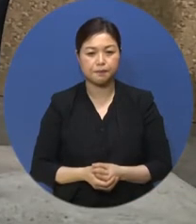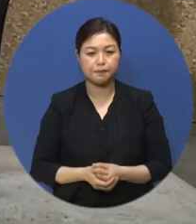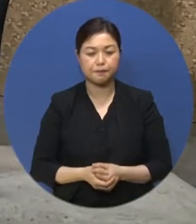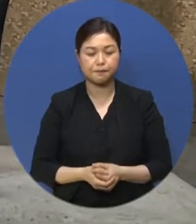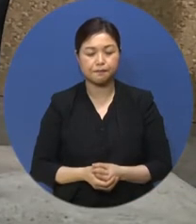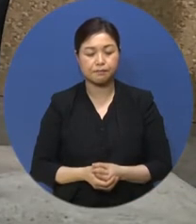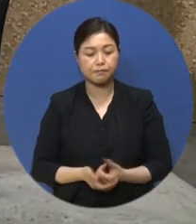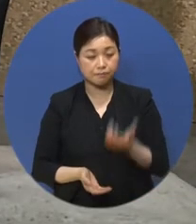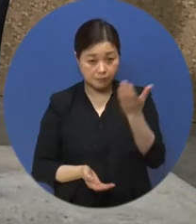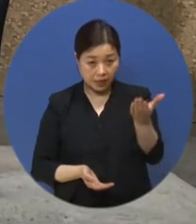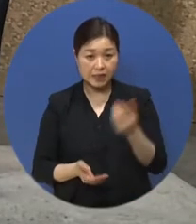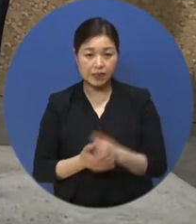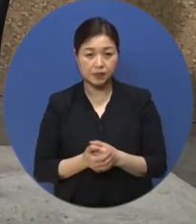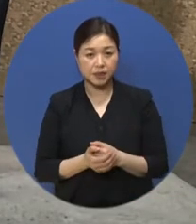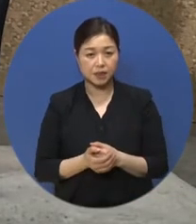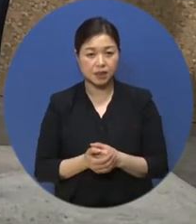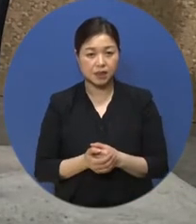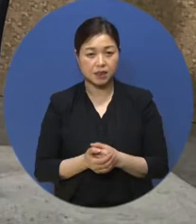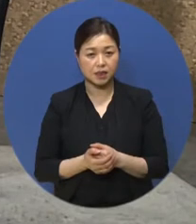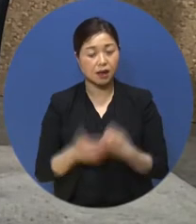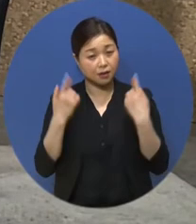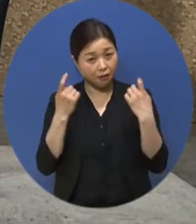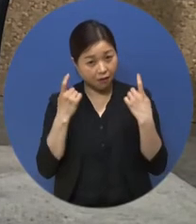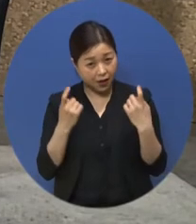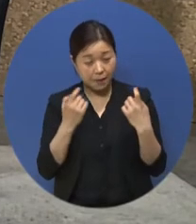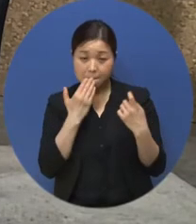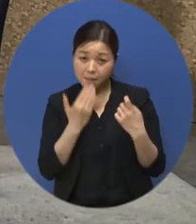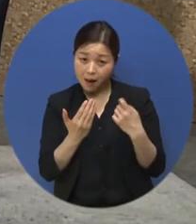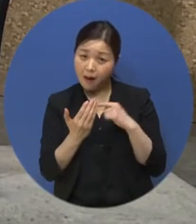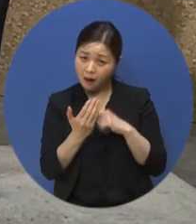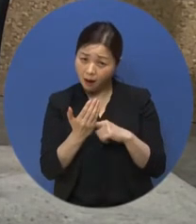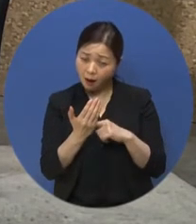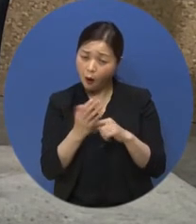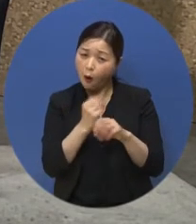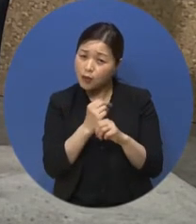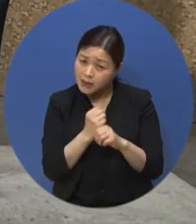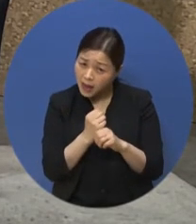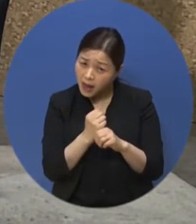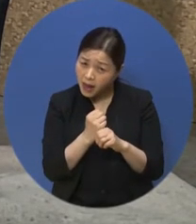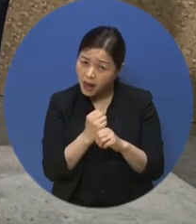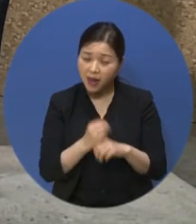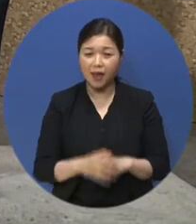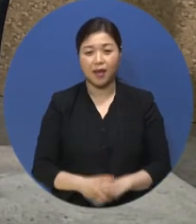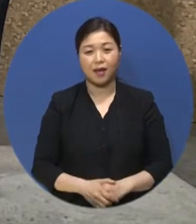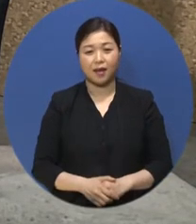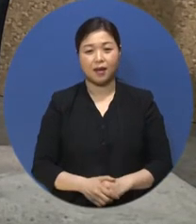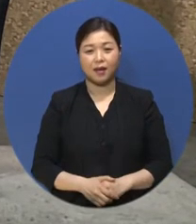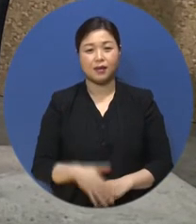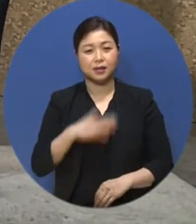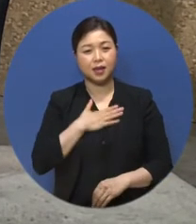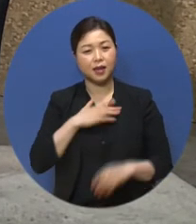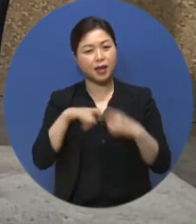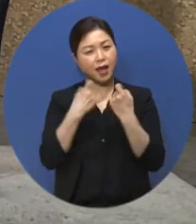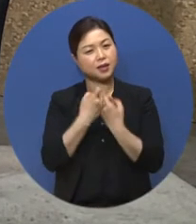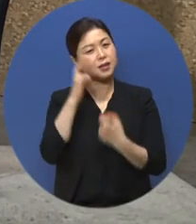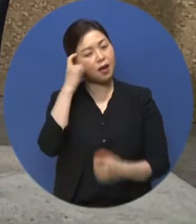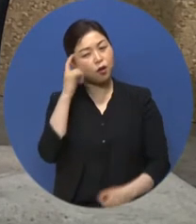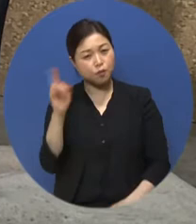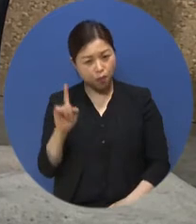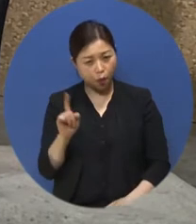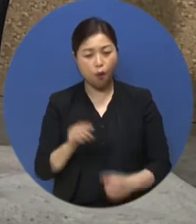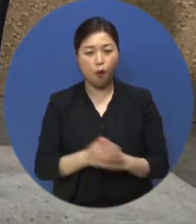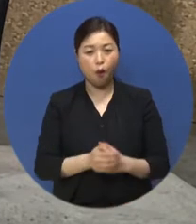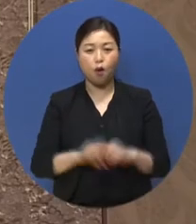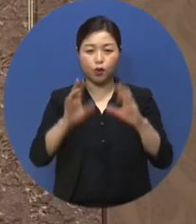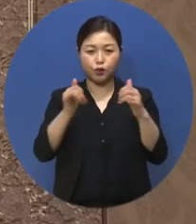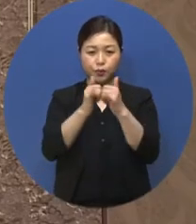그렇다면은 언제쯤 여행을 갈 수 있을 것으로 보시나요? 그러니까 저는 제 개인적인 생각은 네. 이제 백신들을 다